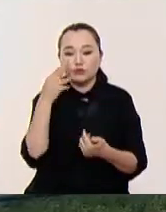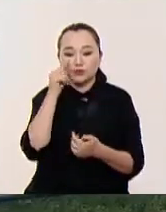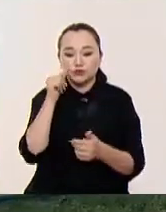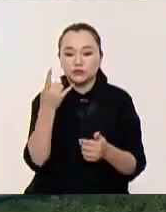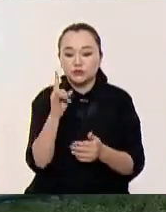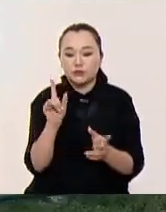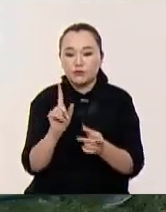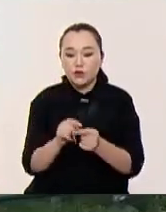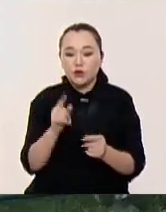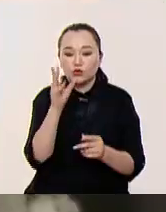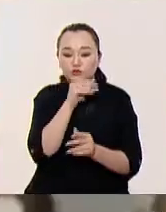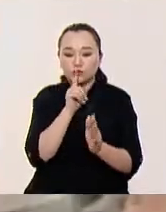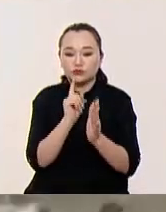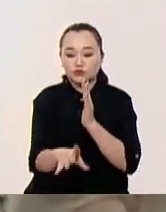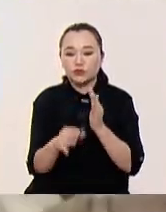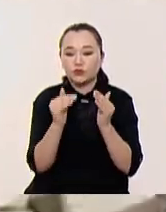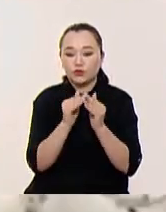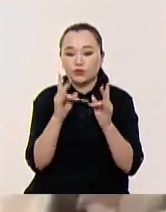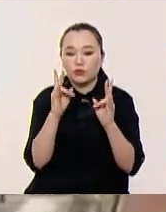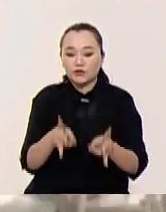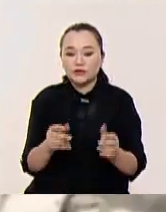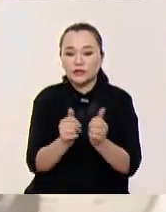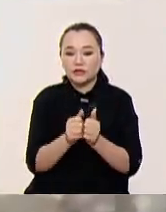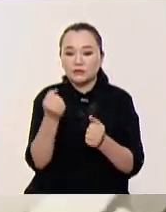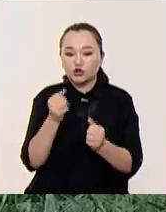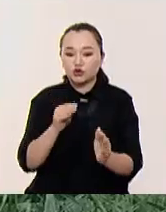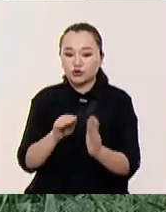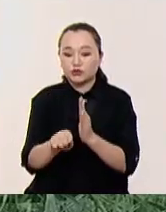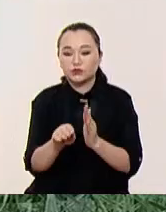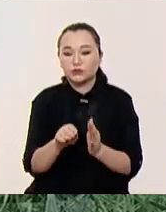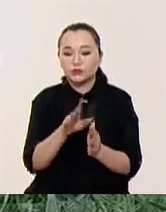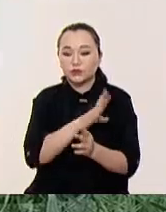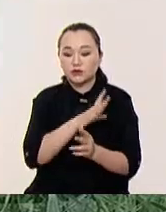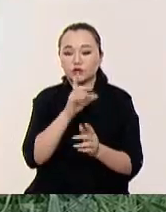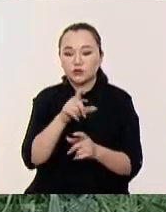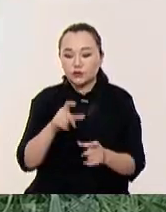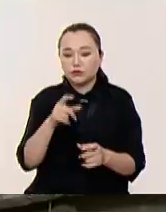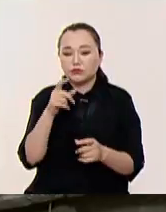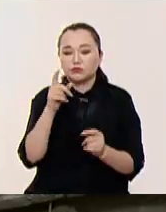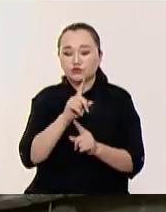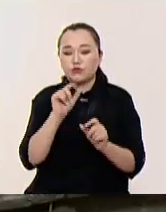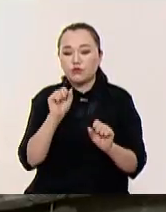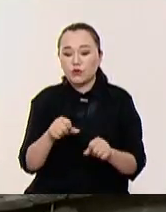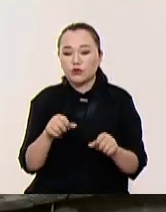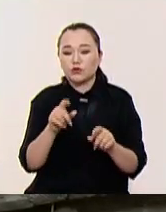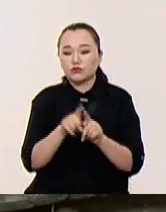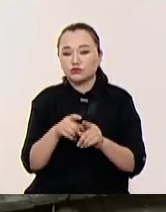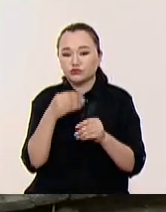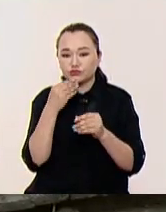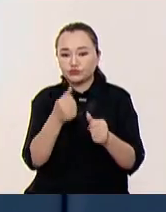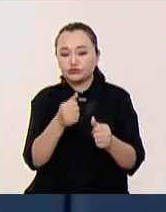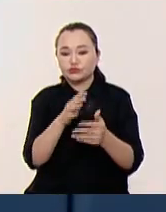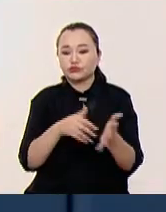маленьким ребенком успел зайти в дом, но пострадал рядом припаркованный автомобиль. Теперь люди гадают, что могло спровоцировать